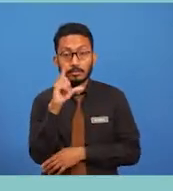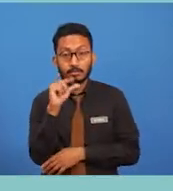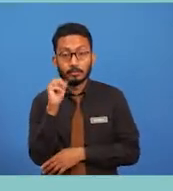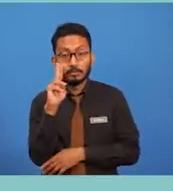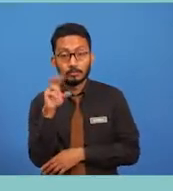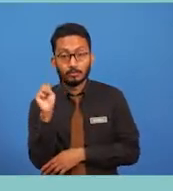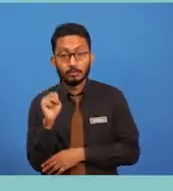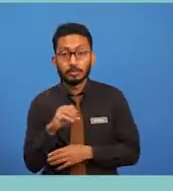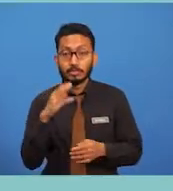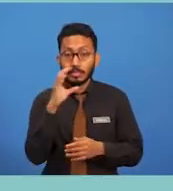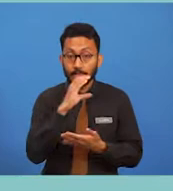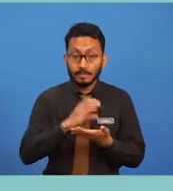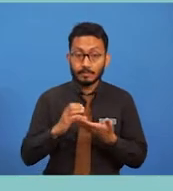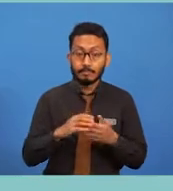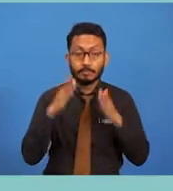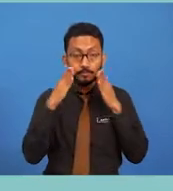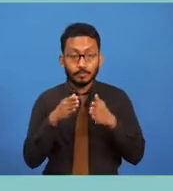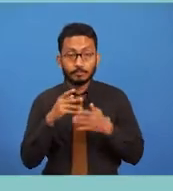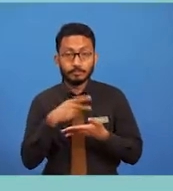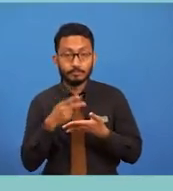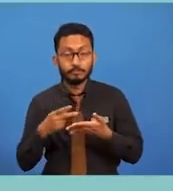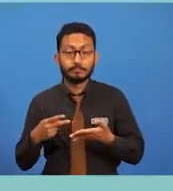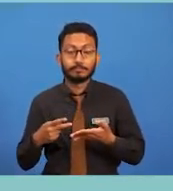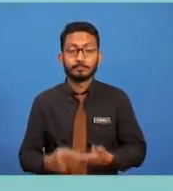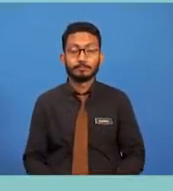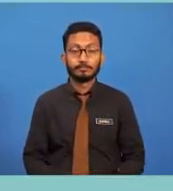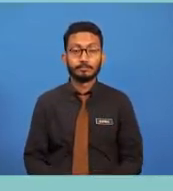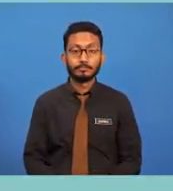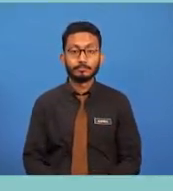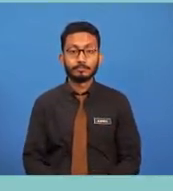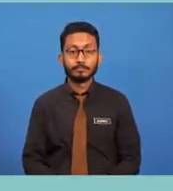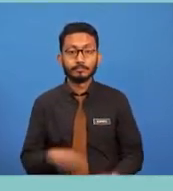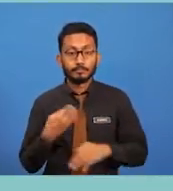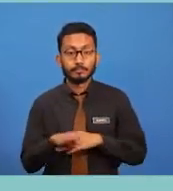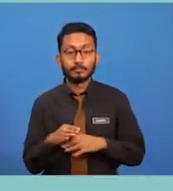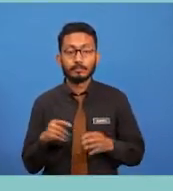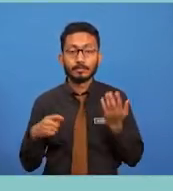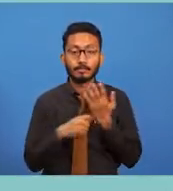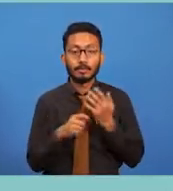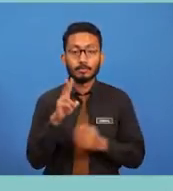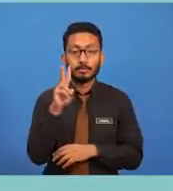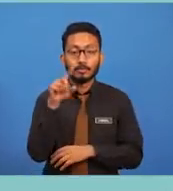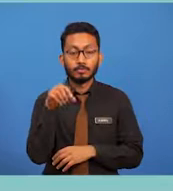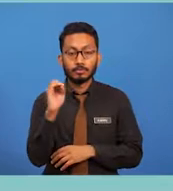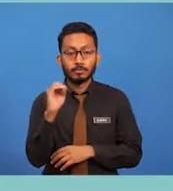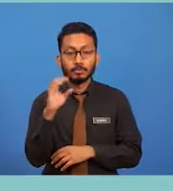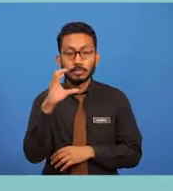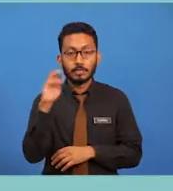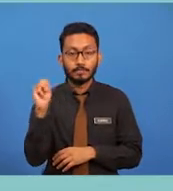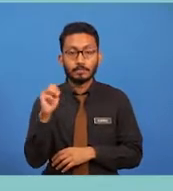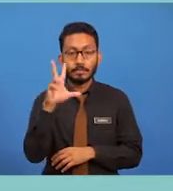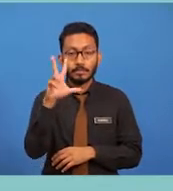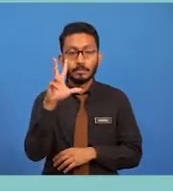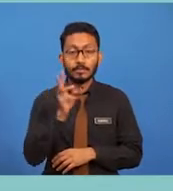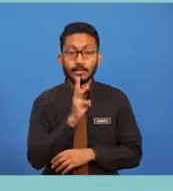Catatkan pemerhatian. Kemudian, tambahkan 2.0 cm padu